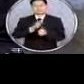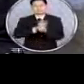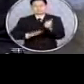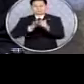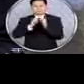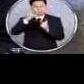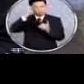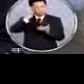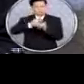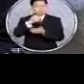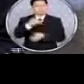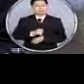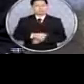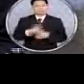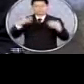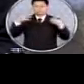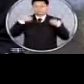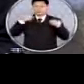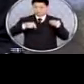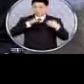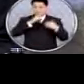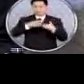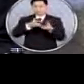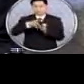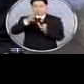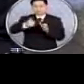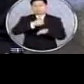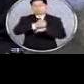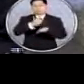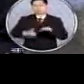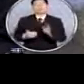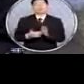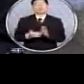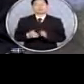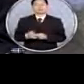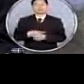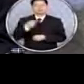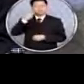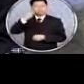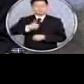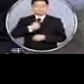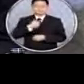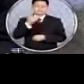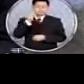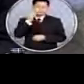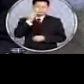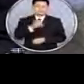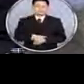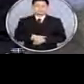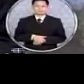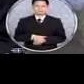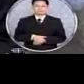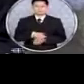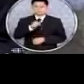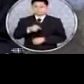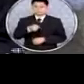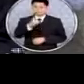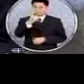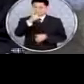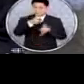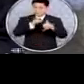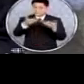感不好，负责的部会首长已经辞职了，当然我们也感到很遗憾，但是不要因为这个个